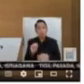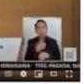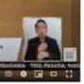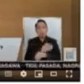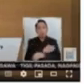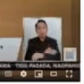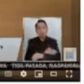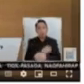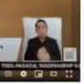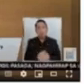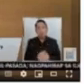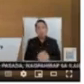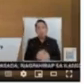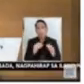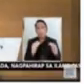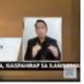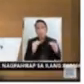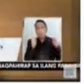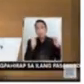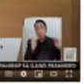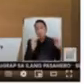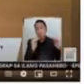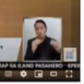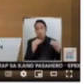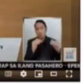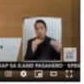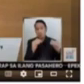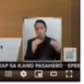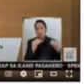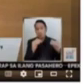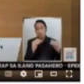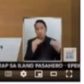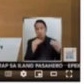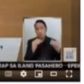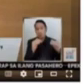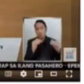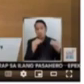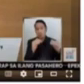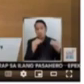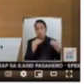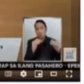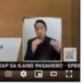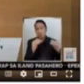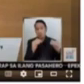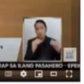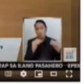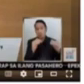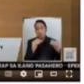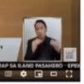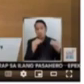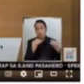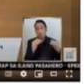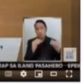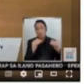2022, our highest growth rate in 46 years. Sige nga, pabulaanan nyo nga yan ang sinasabi